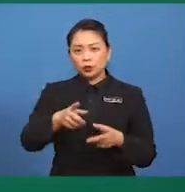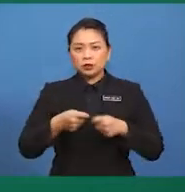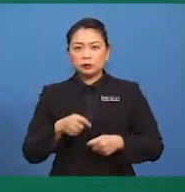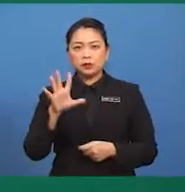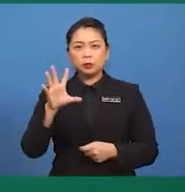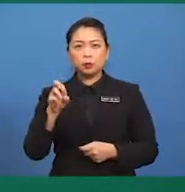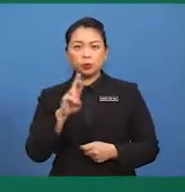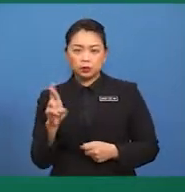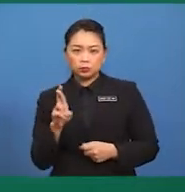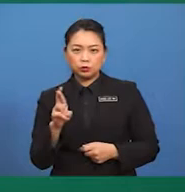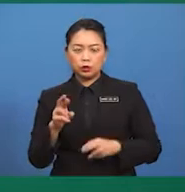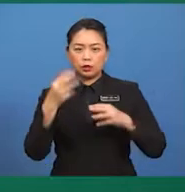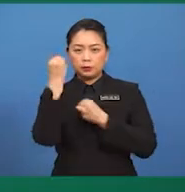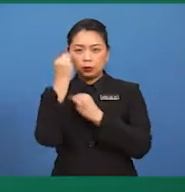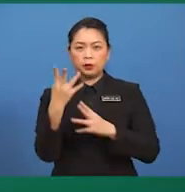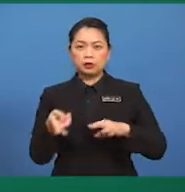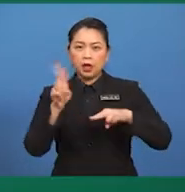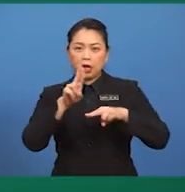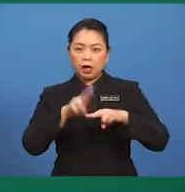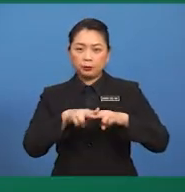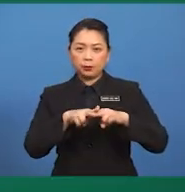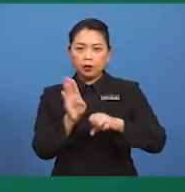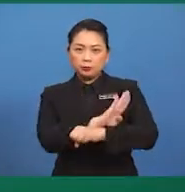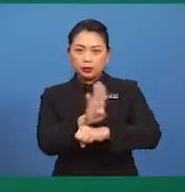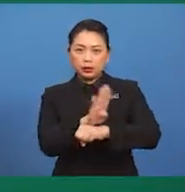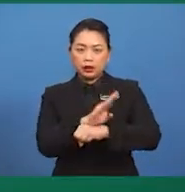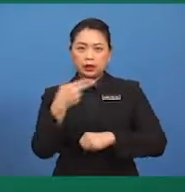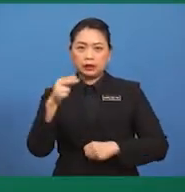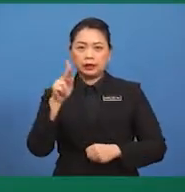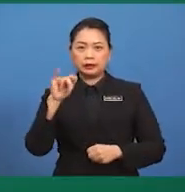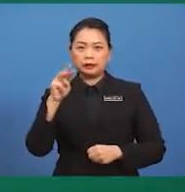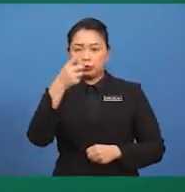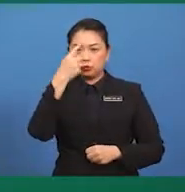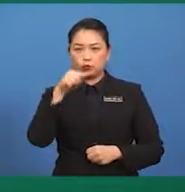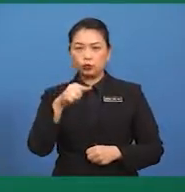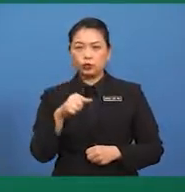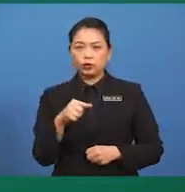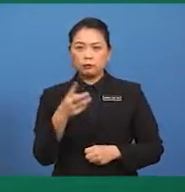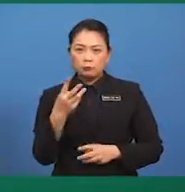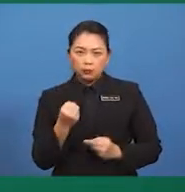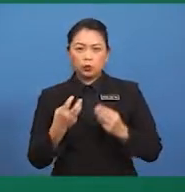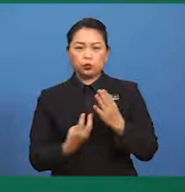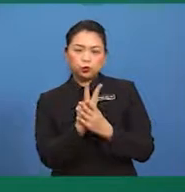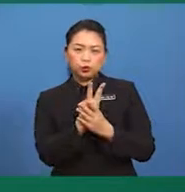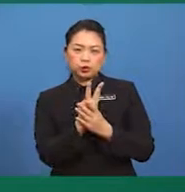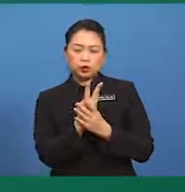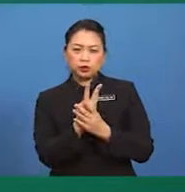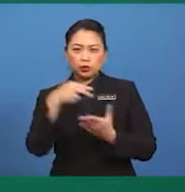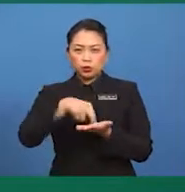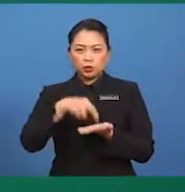RM50,000. Maklumat tambahan, perniagaan hakim telah memutuskan untuk mewujudkan peruntukan hutang ragu sebanyak